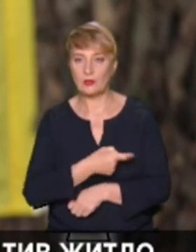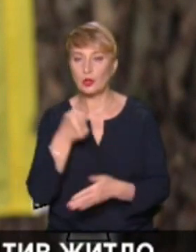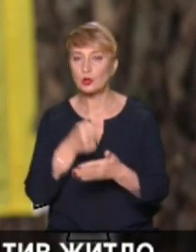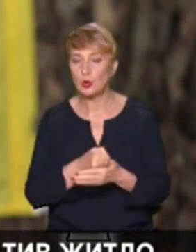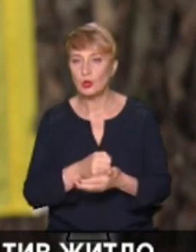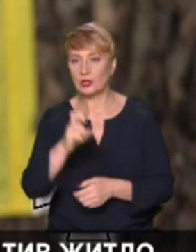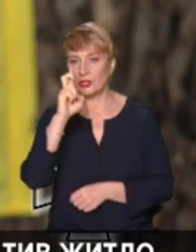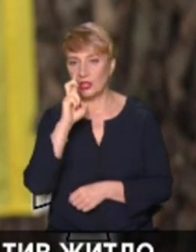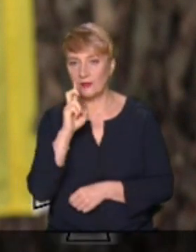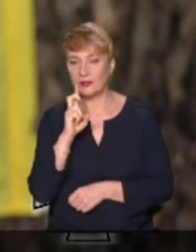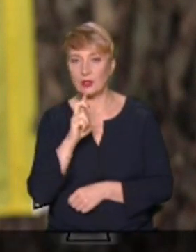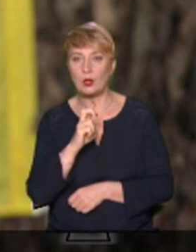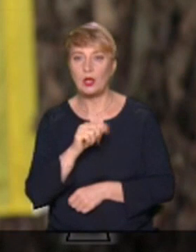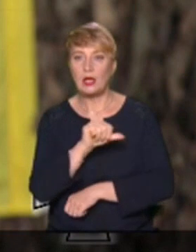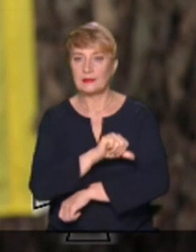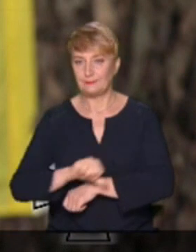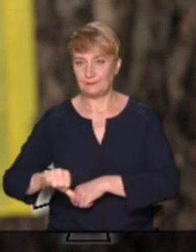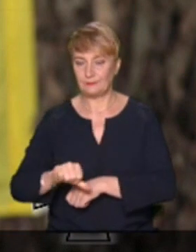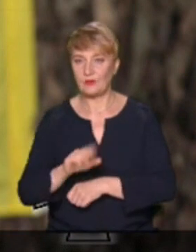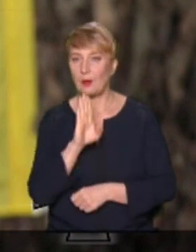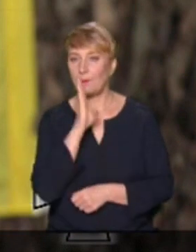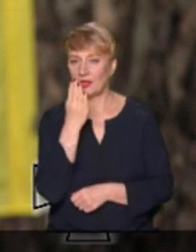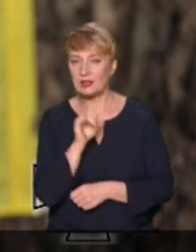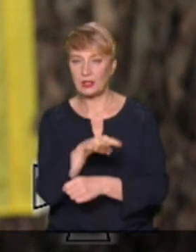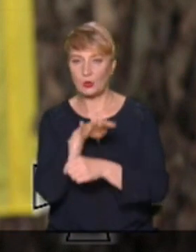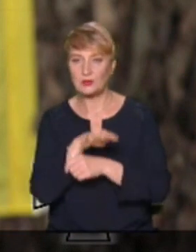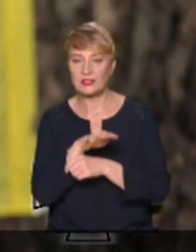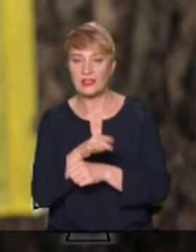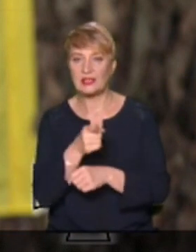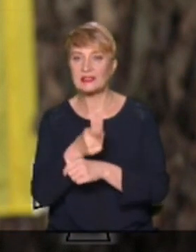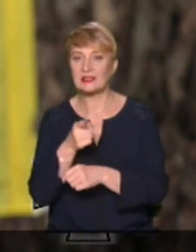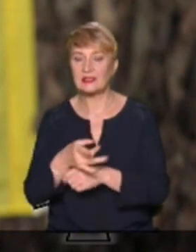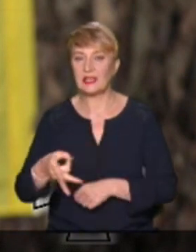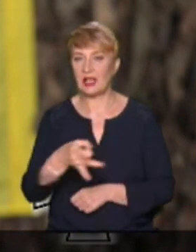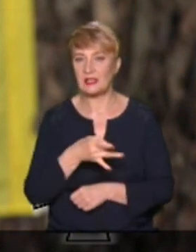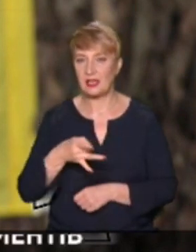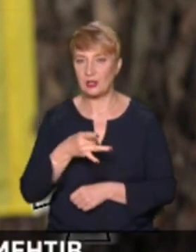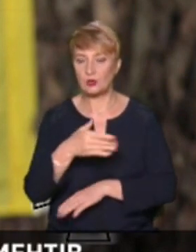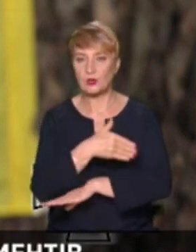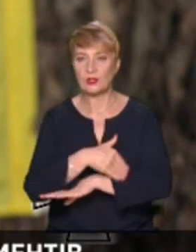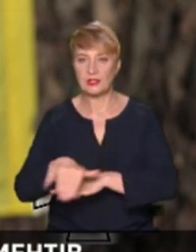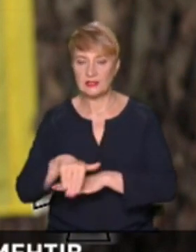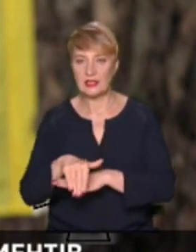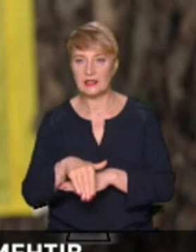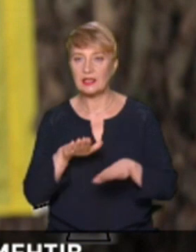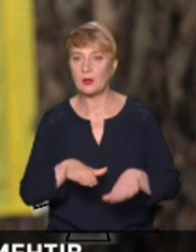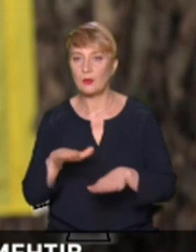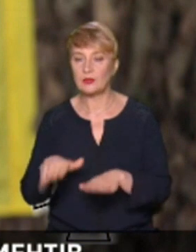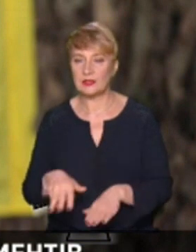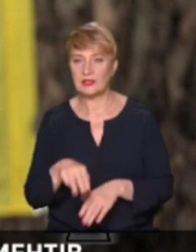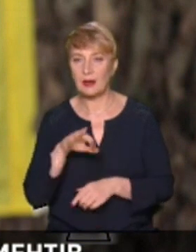України. Противник інтенсивно обстрілював з артилерії райони населених пунктів Козача Лопань, Малі